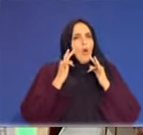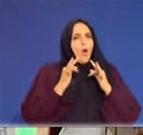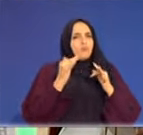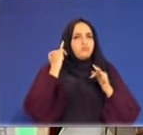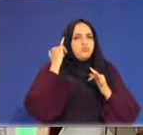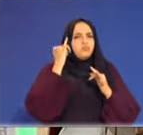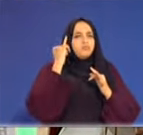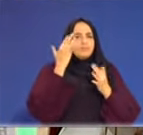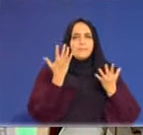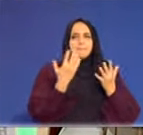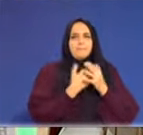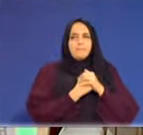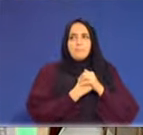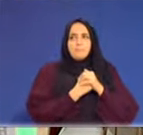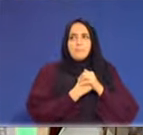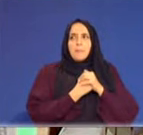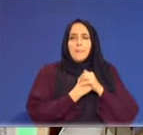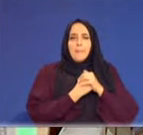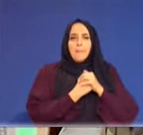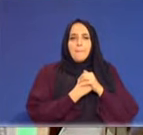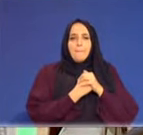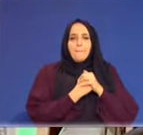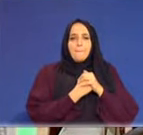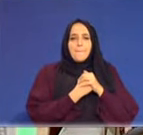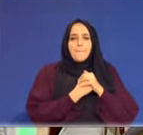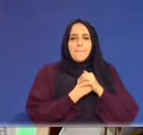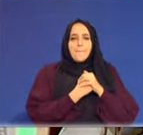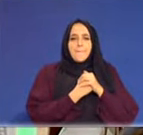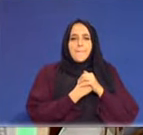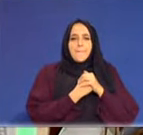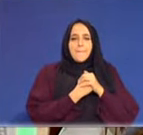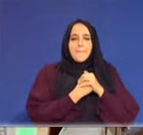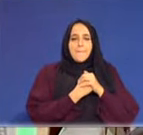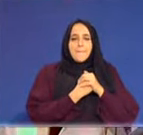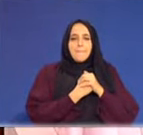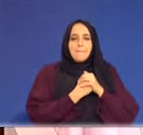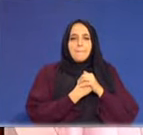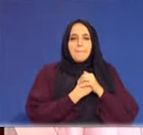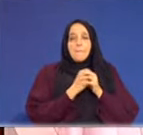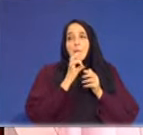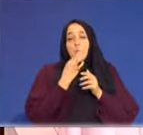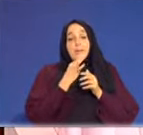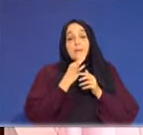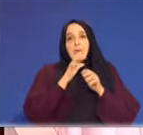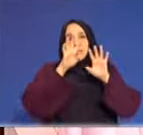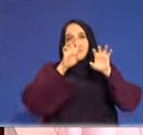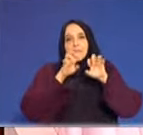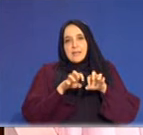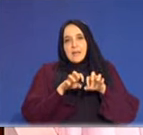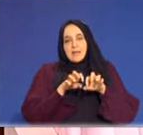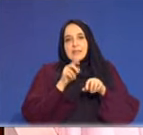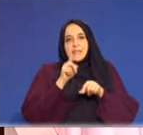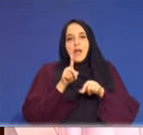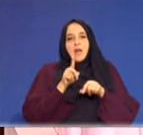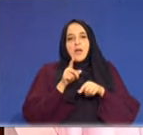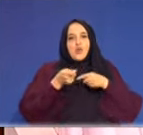يأخذ يعني وقت طويل بالنسبة لهذه القضايا. فالبيروقراطية هي أصلا أداة من